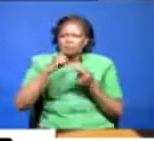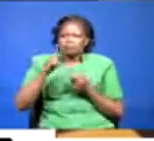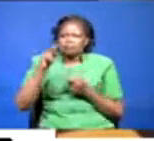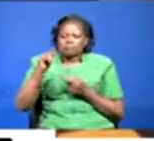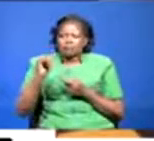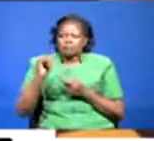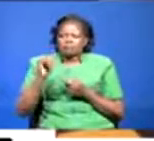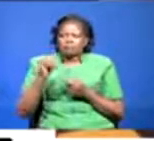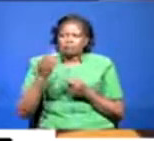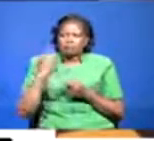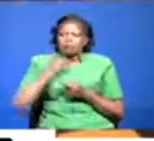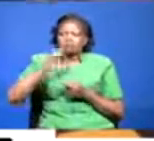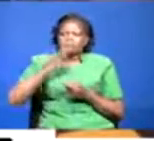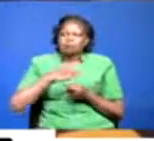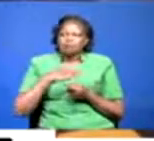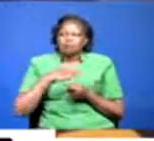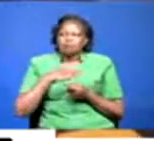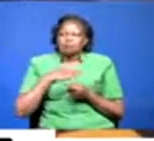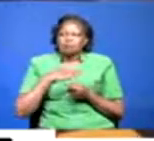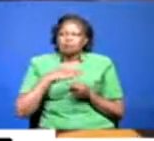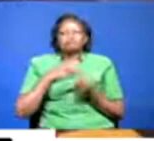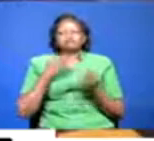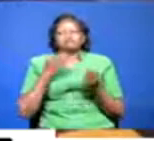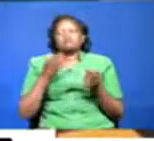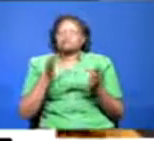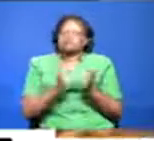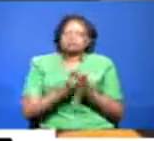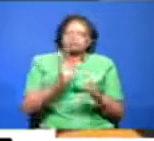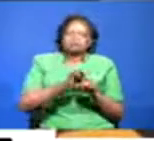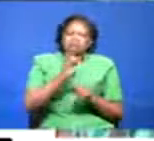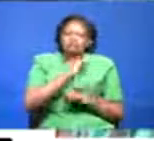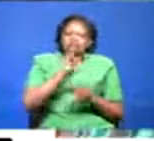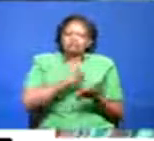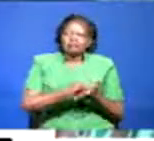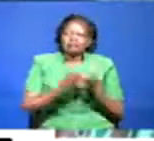anatukana mimi na William Ruto wampigie kura. Sio, amempigia. Hiyo ndio Kenya mpya tuko naye.